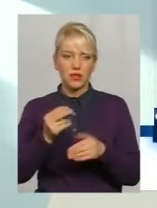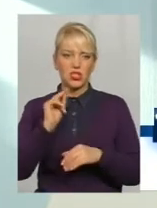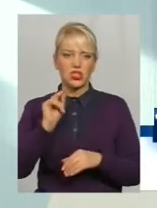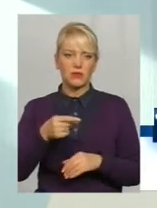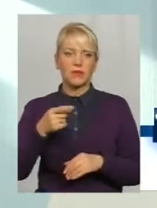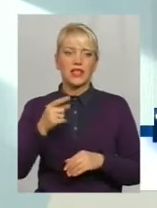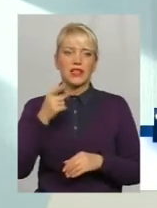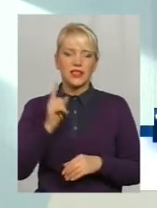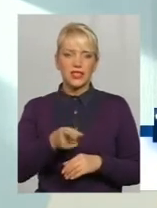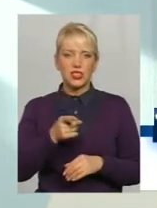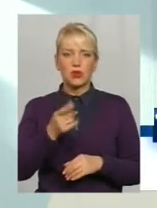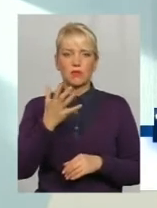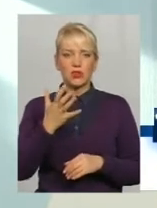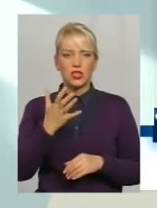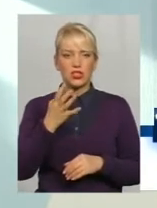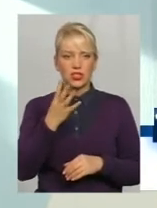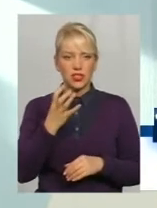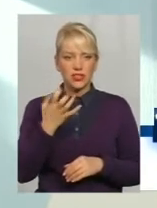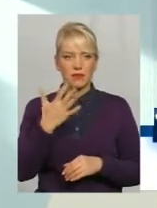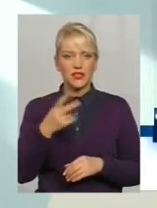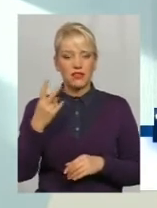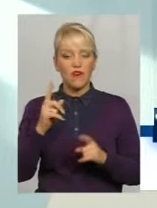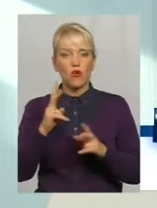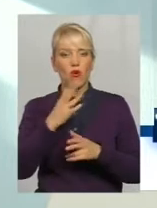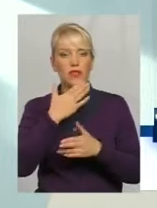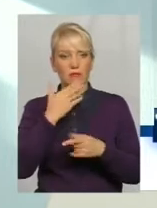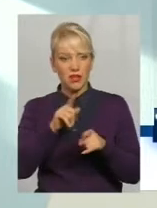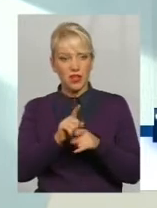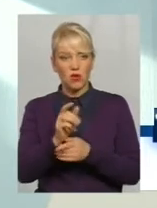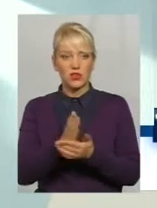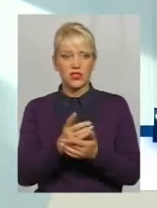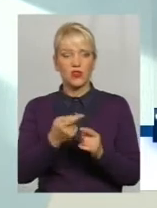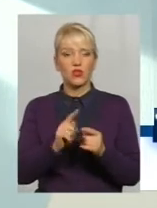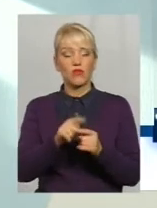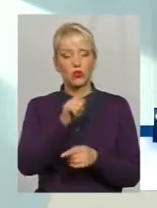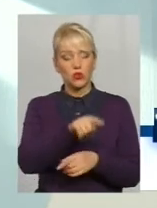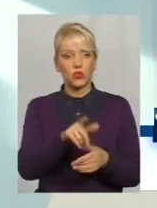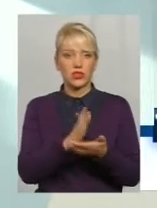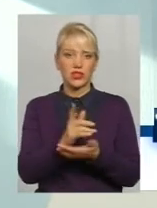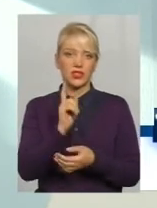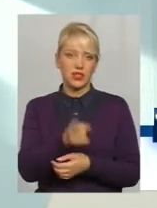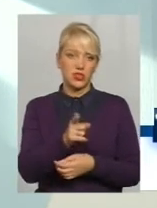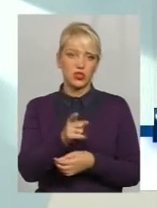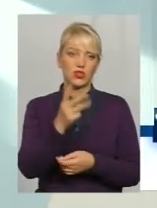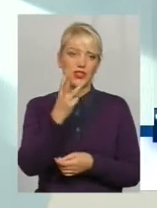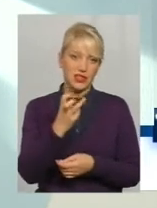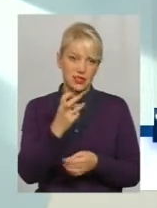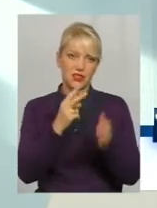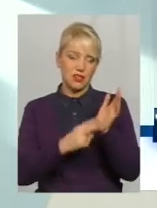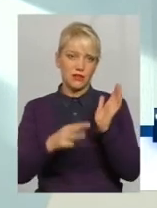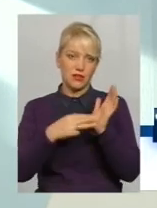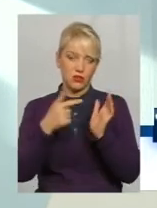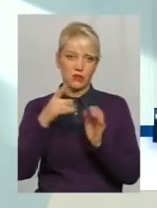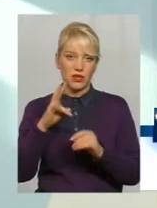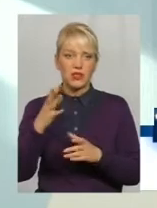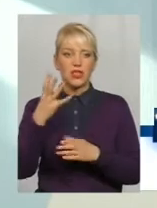1452 гривні. А у кого такого стажу немає, то у того якраз є і 1378 гривень. До речі, я хочу сказати